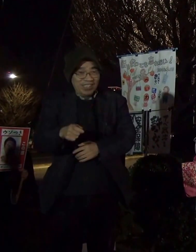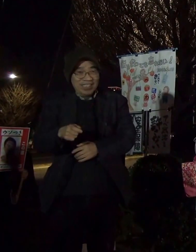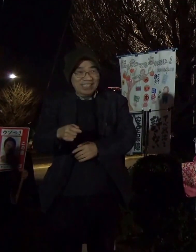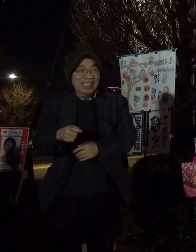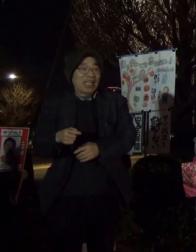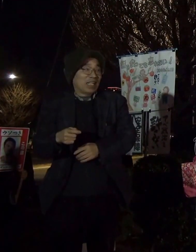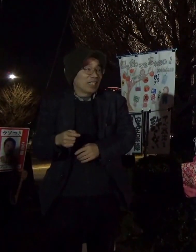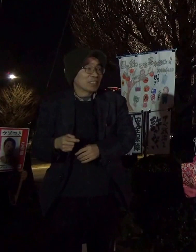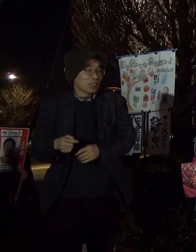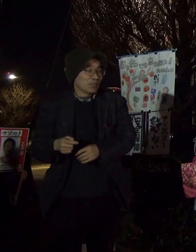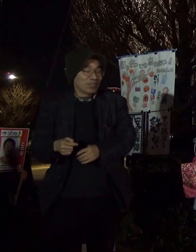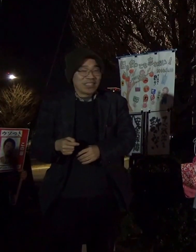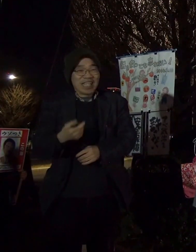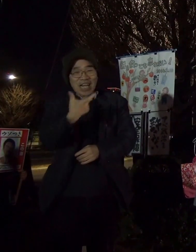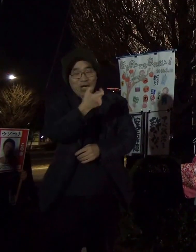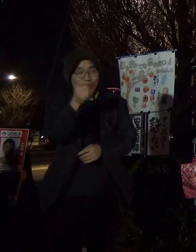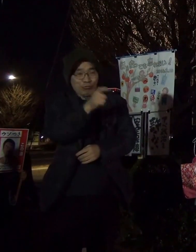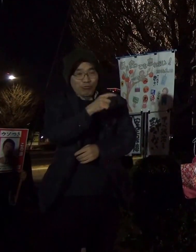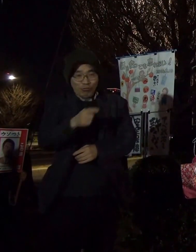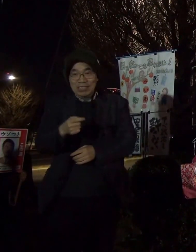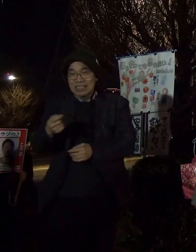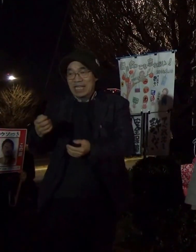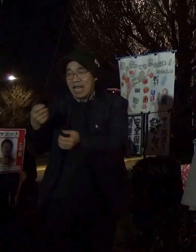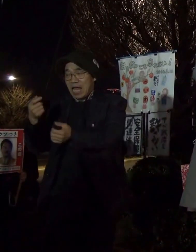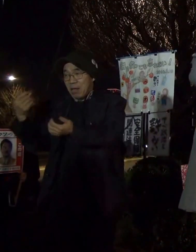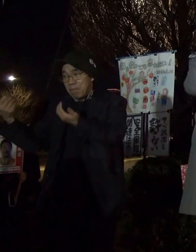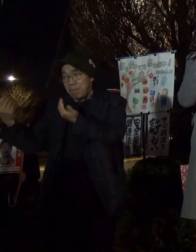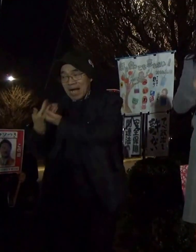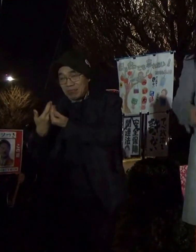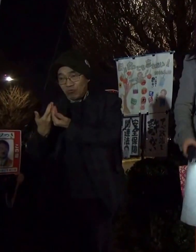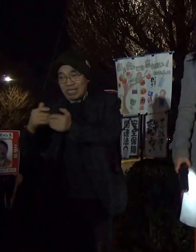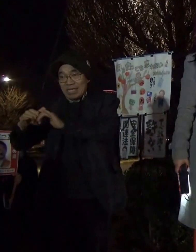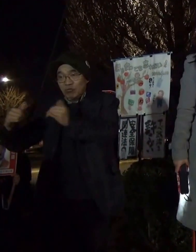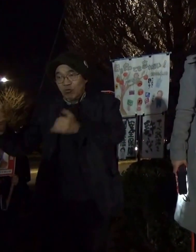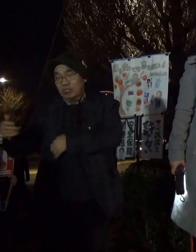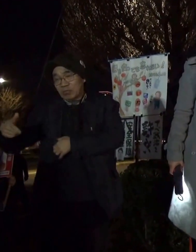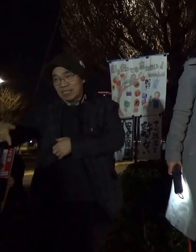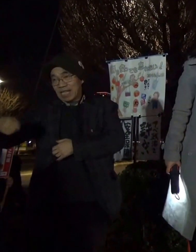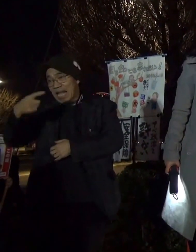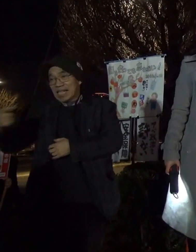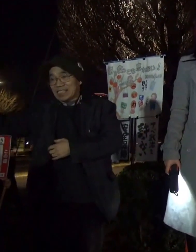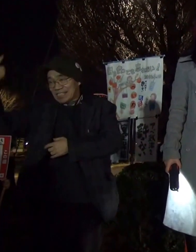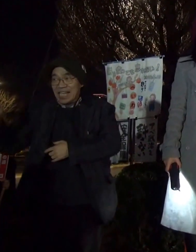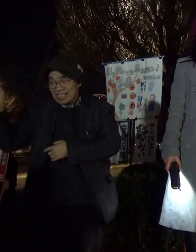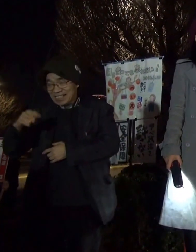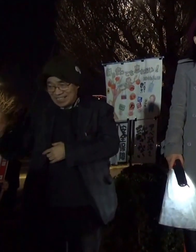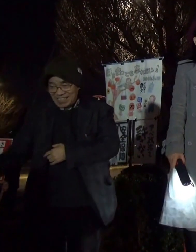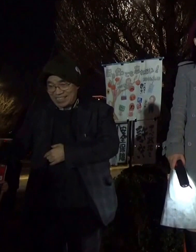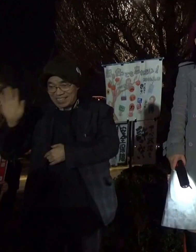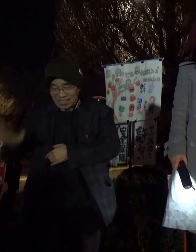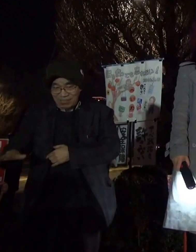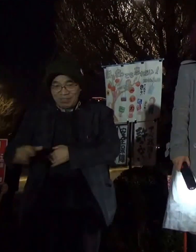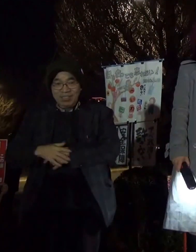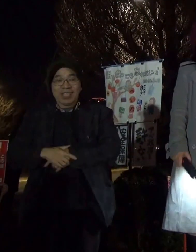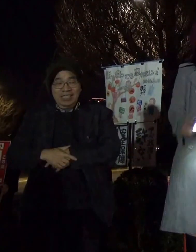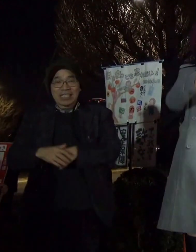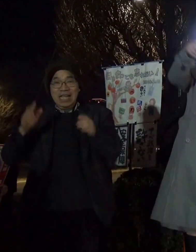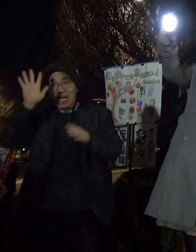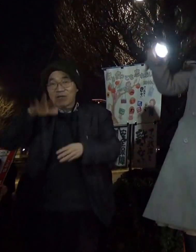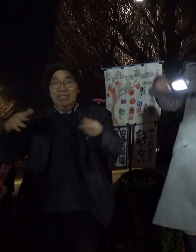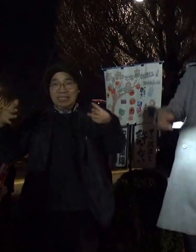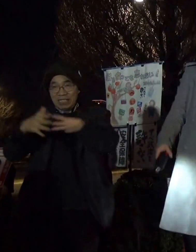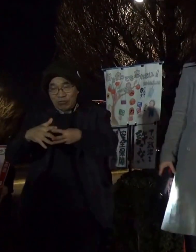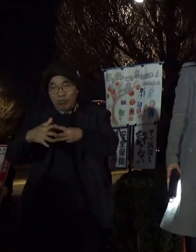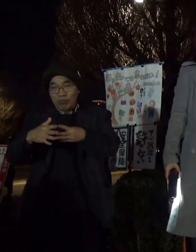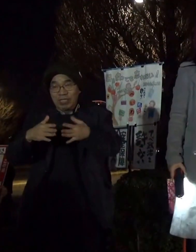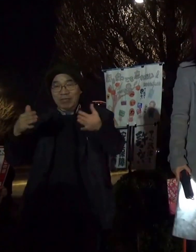在特会が60人、カウンターは1000人だったそうです。 100人ではなく1000人です。はい、たくさんの川崎、そしてたく